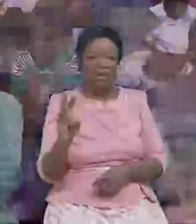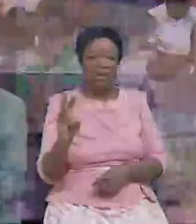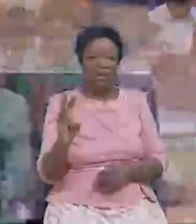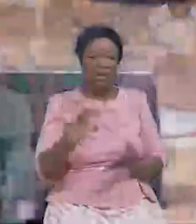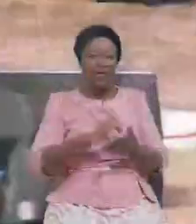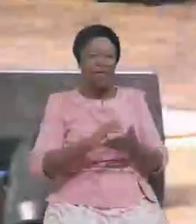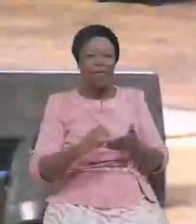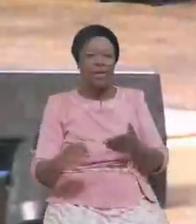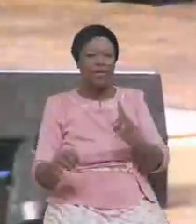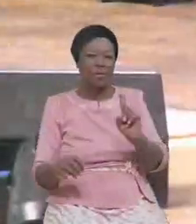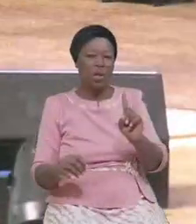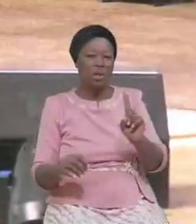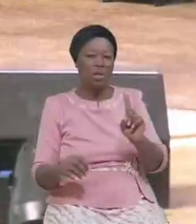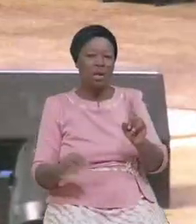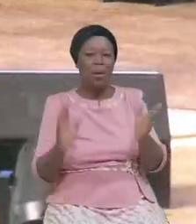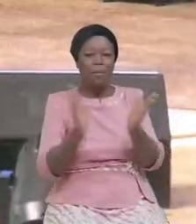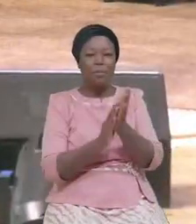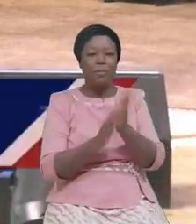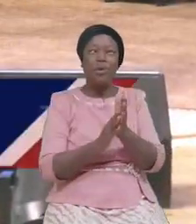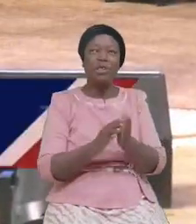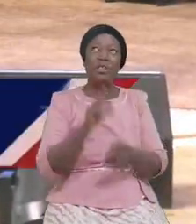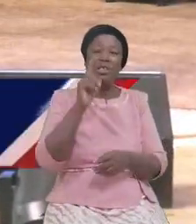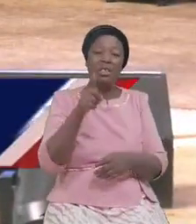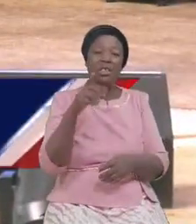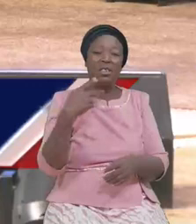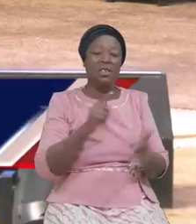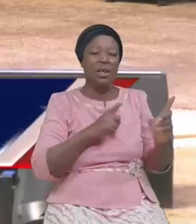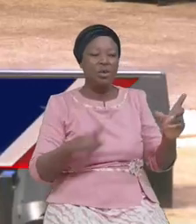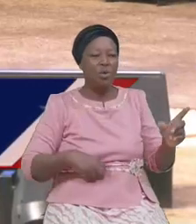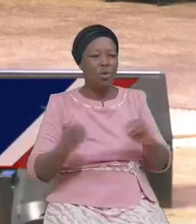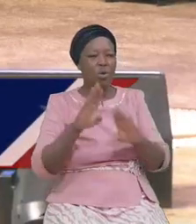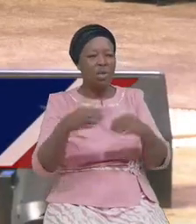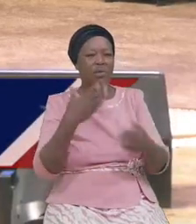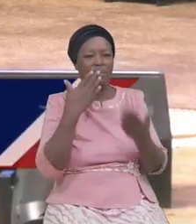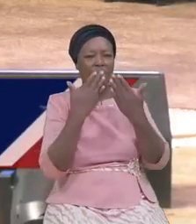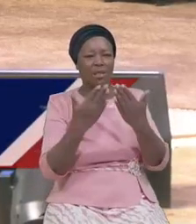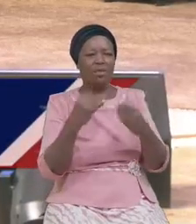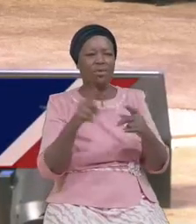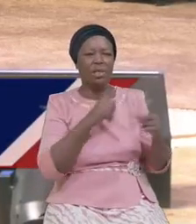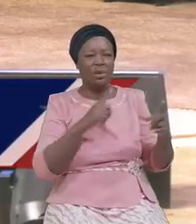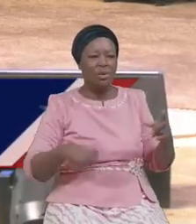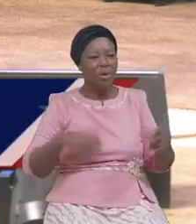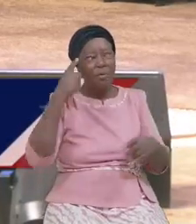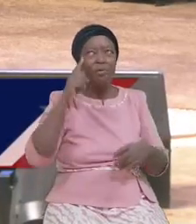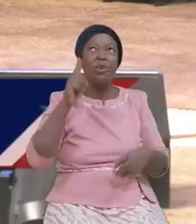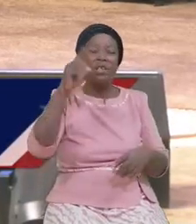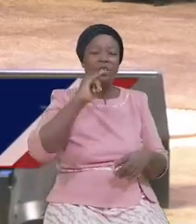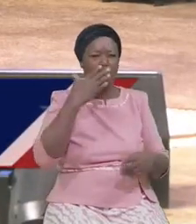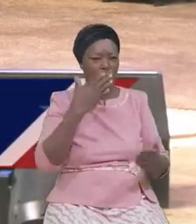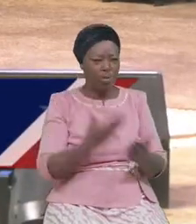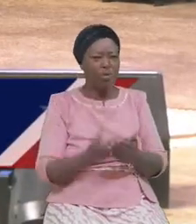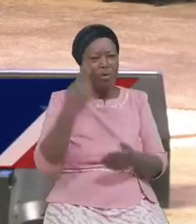verset 1. Psaume 106, le verset 1. Et il dit, bénissez le Seigneur. Psaume 106, le verset 1.